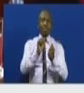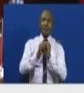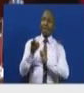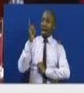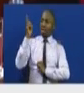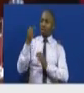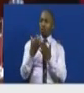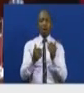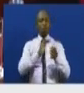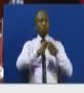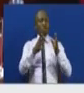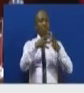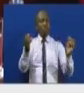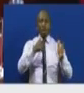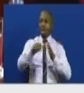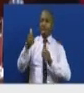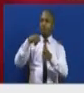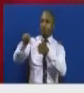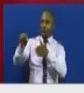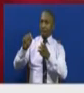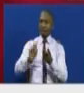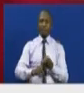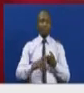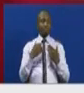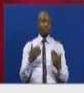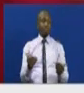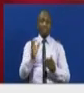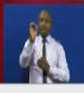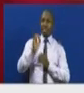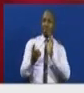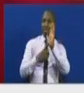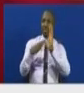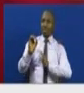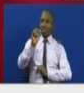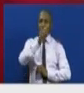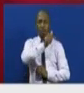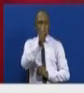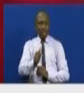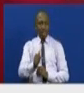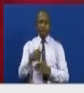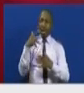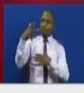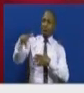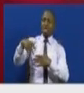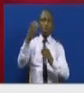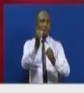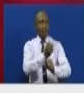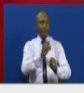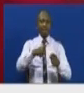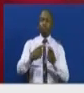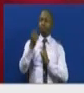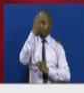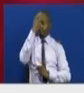bila kuchangia gharama wanaoipata. Takriban 60% ya Watanzania wanapata maji, lakini swali kubwa